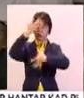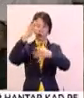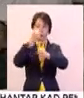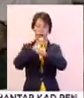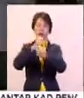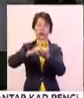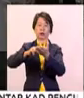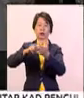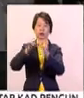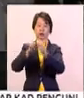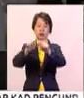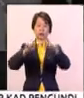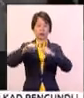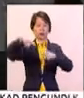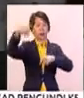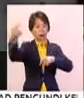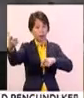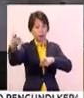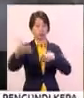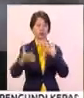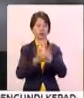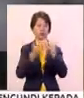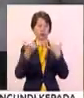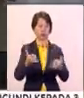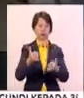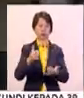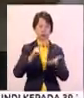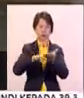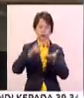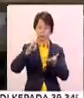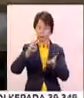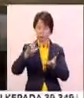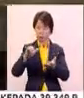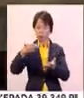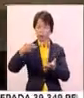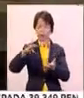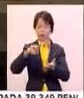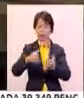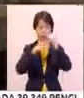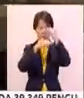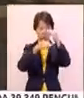mendapatkan rawatan di tempat lain. Sehingga kini, pelaksanaan MyHIX secara berperingkat di